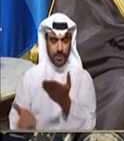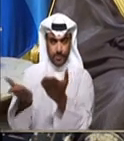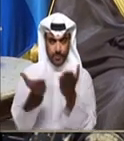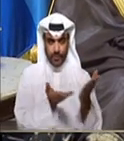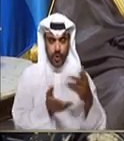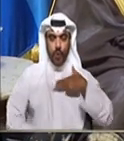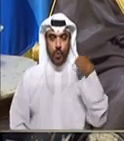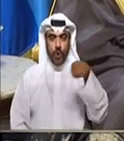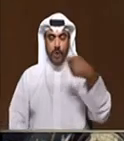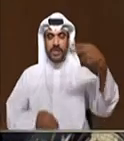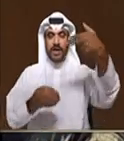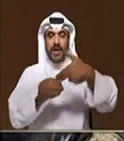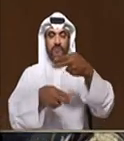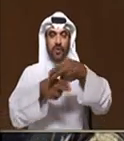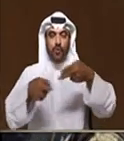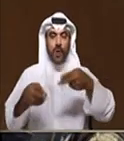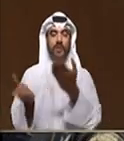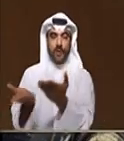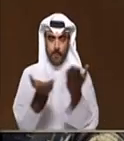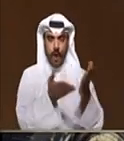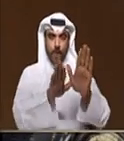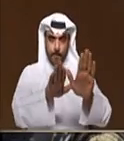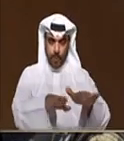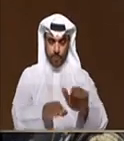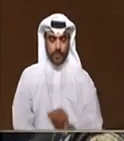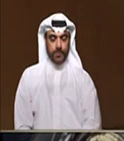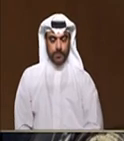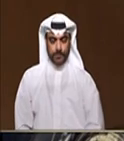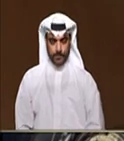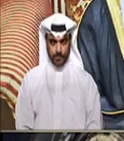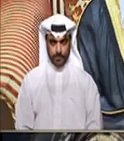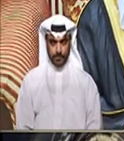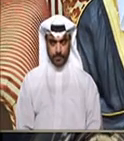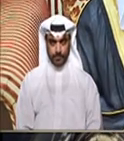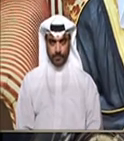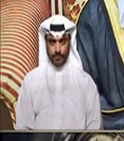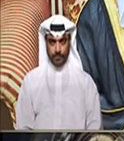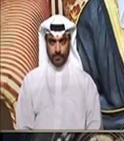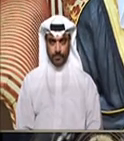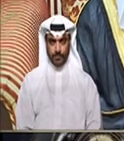ووزير النفط ووزير الكهرباء والماء الدكتور خالد علي الفاضل.